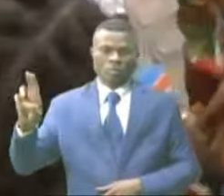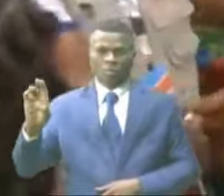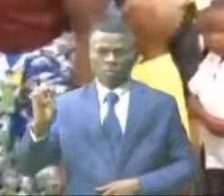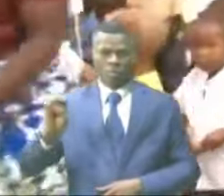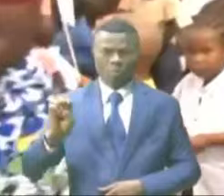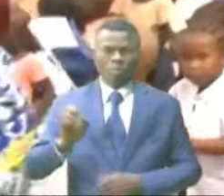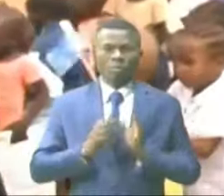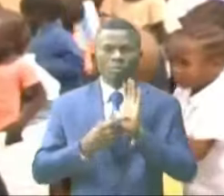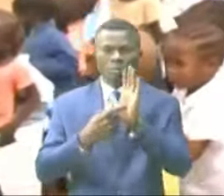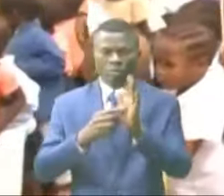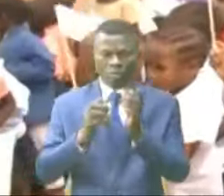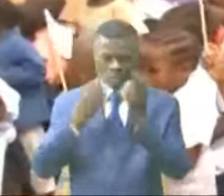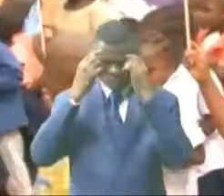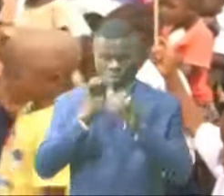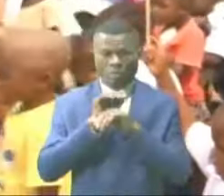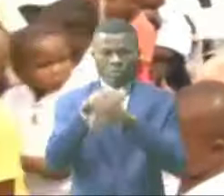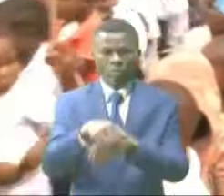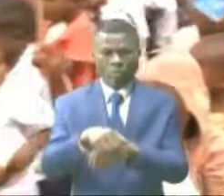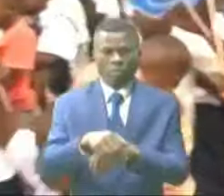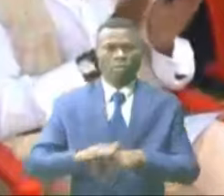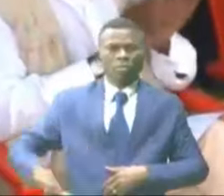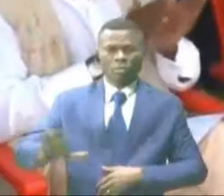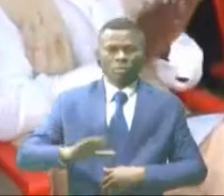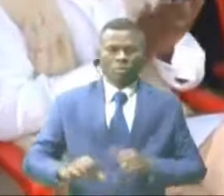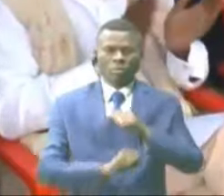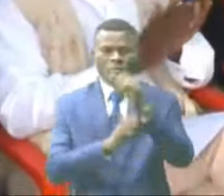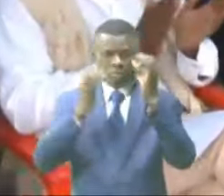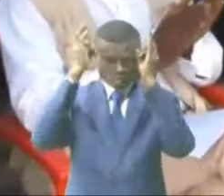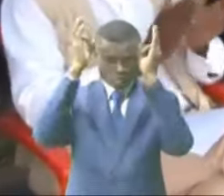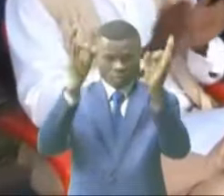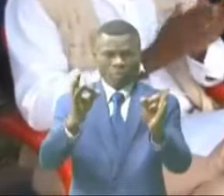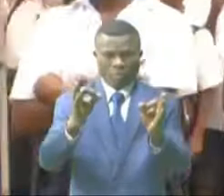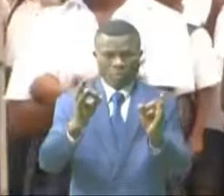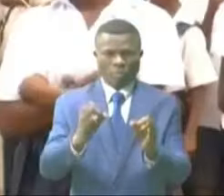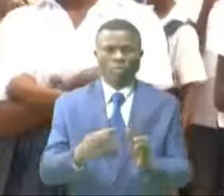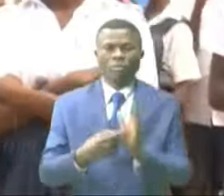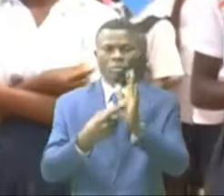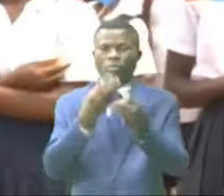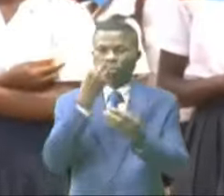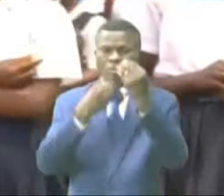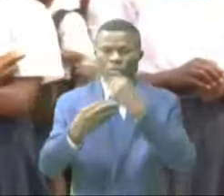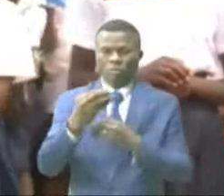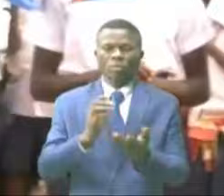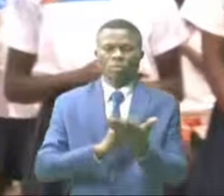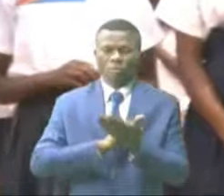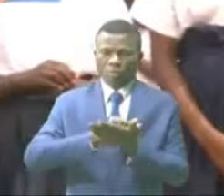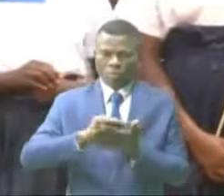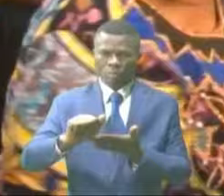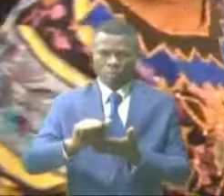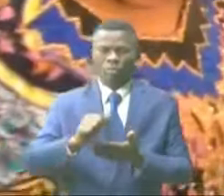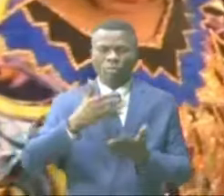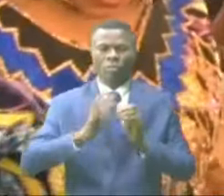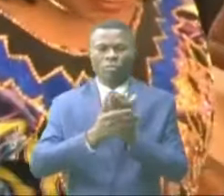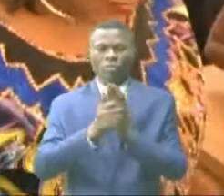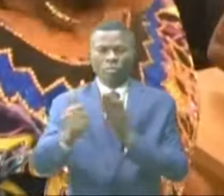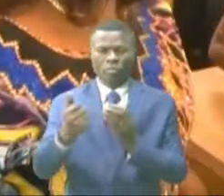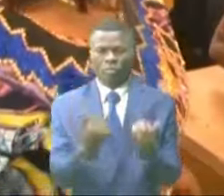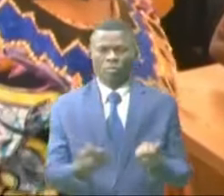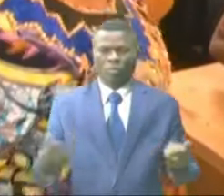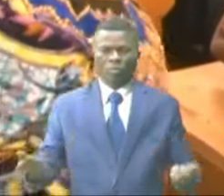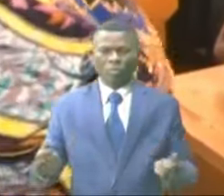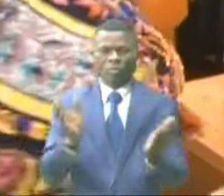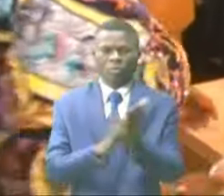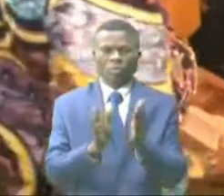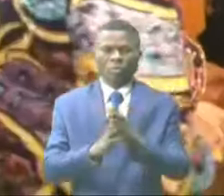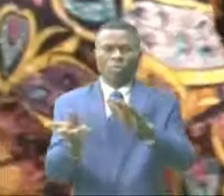du gouvernement de la République à soutenir l'éducation et assurer une alimentation saine et adéquate aux enfants des